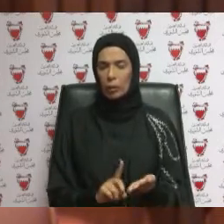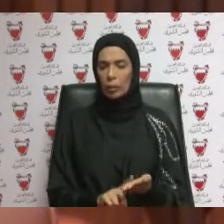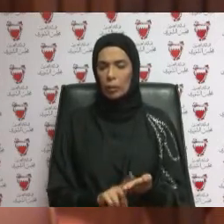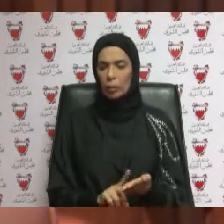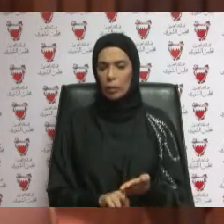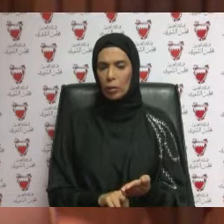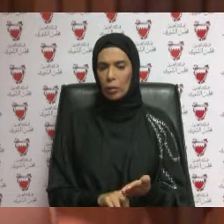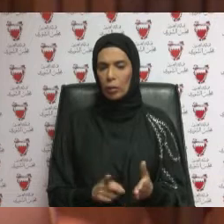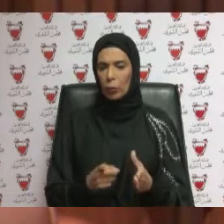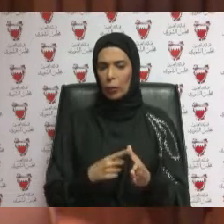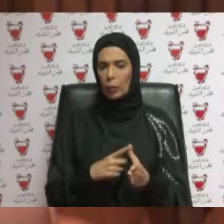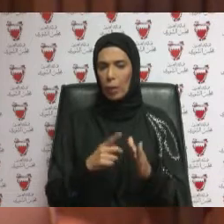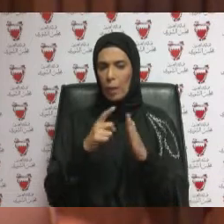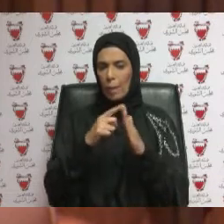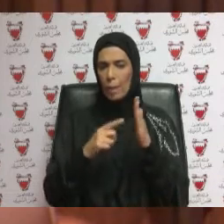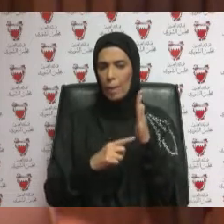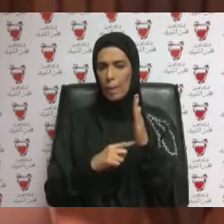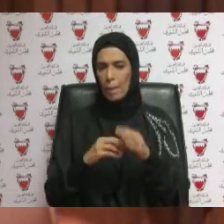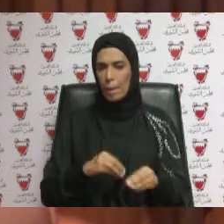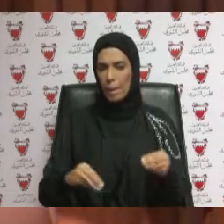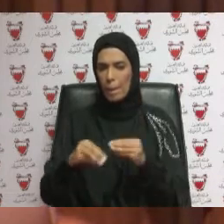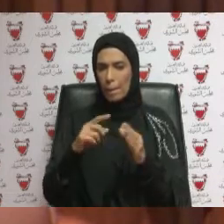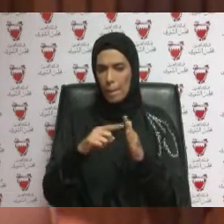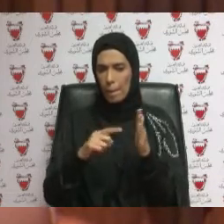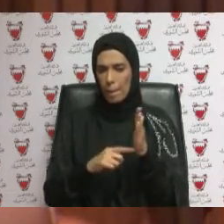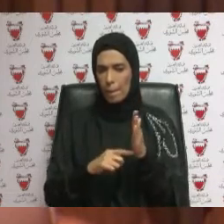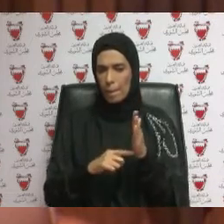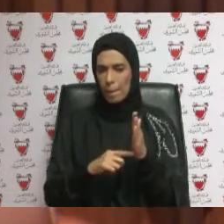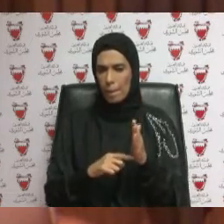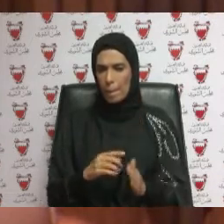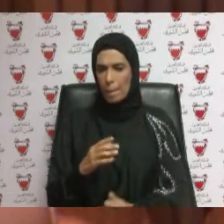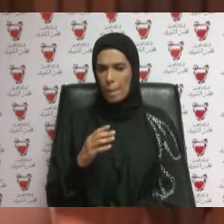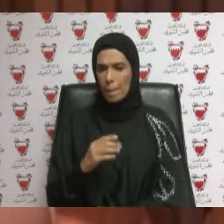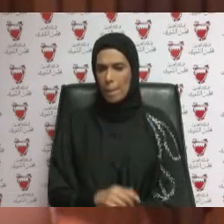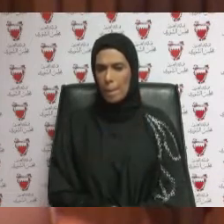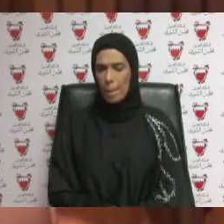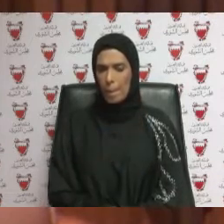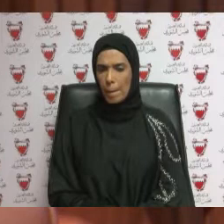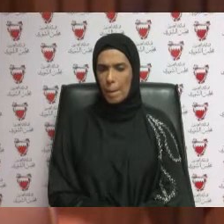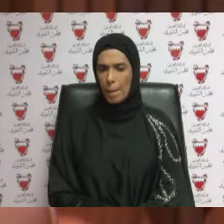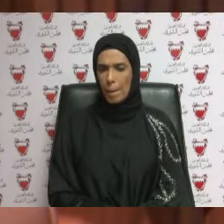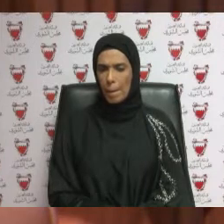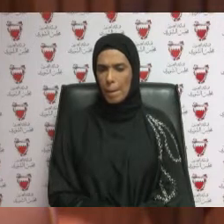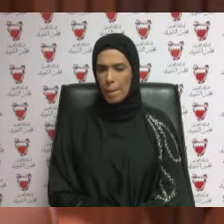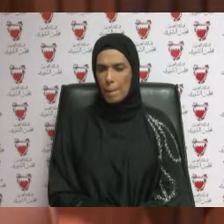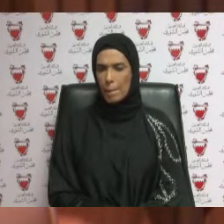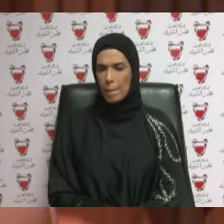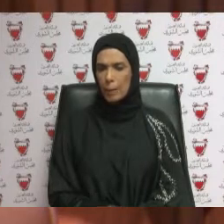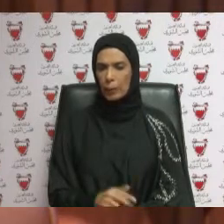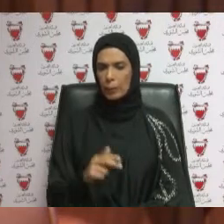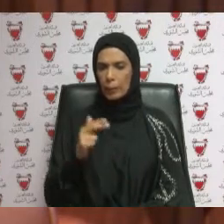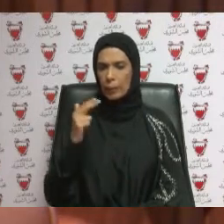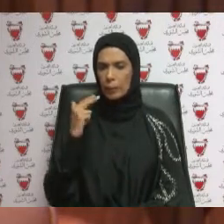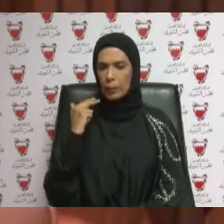في بداية هذا القانون، لأن نحن نعدل القانون المرسوم الصادر عام 1994، لم تكن الذاكرة المرسوم بقانون رقم 47